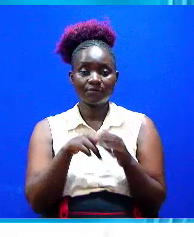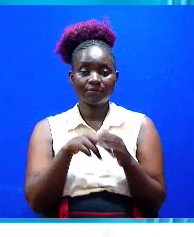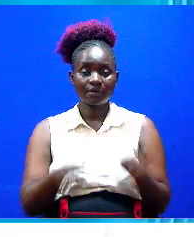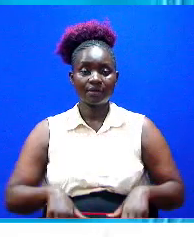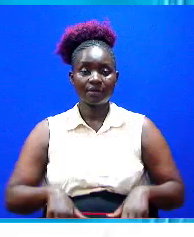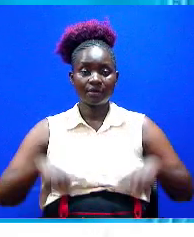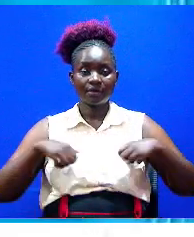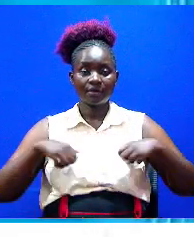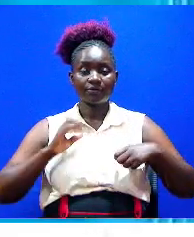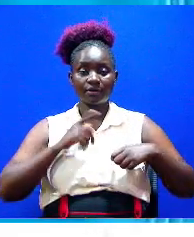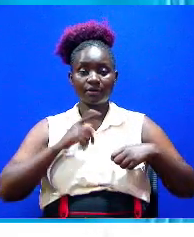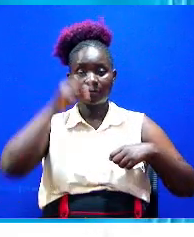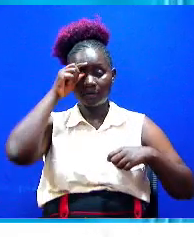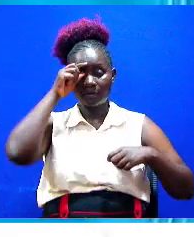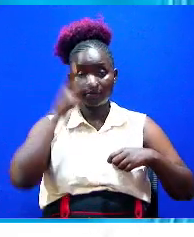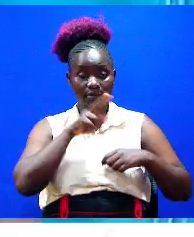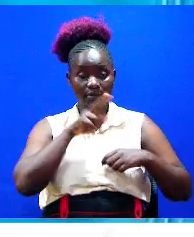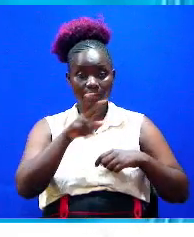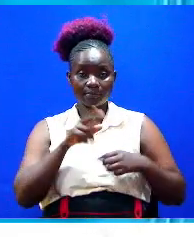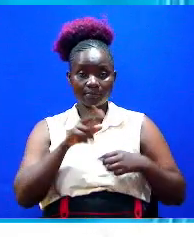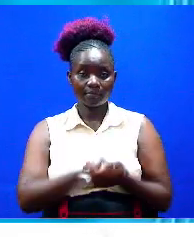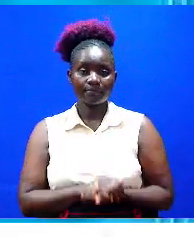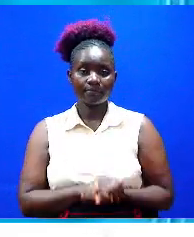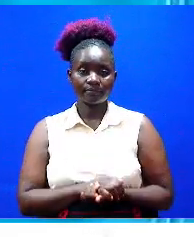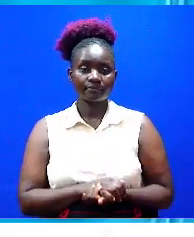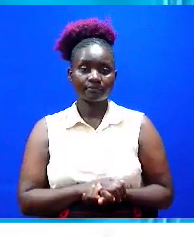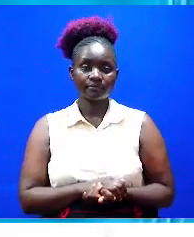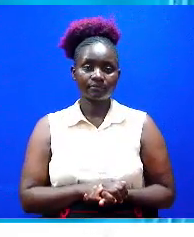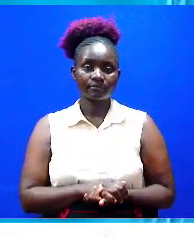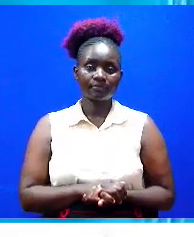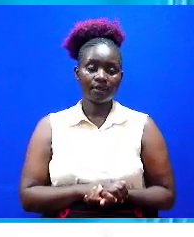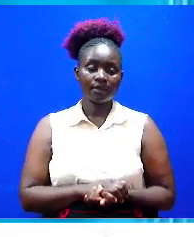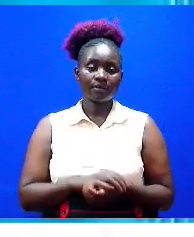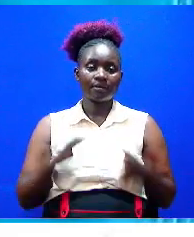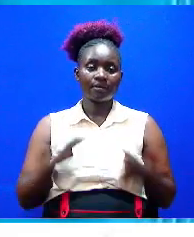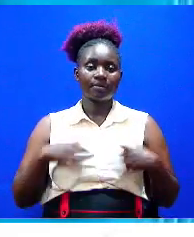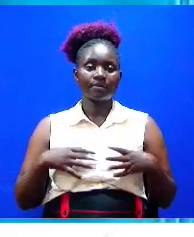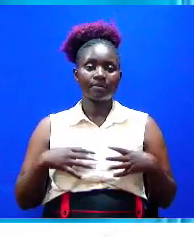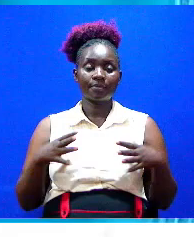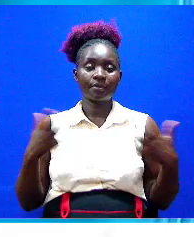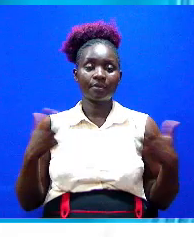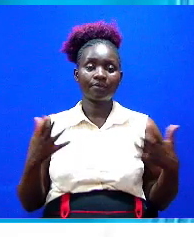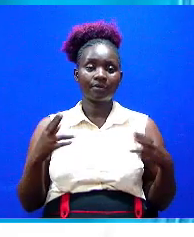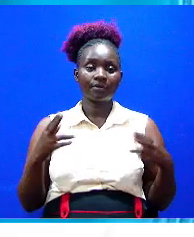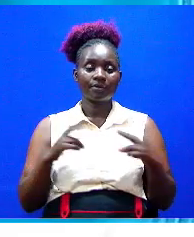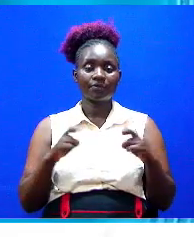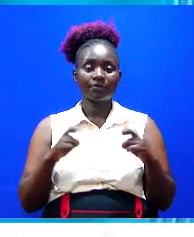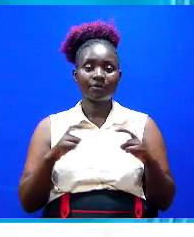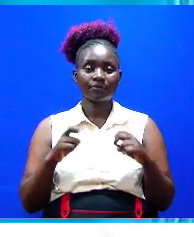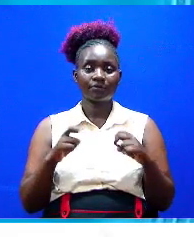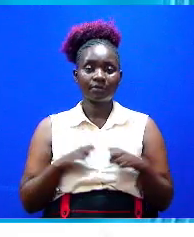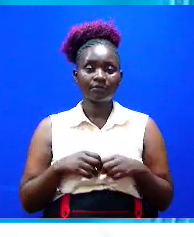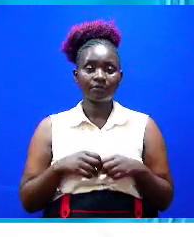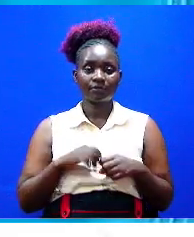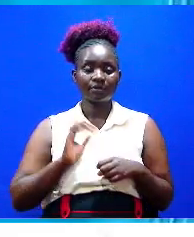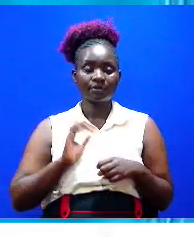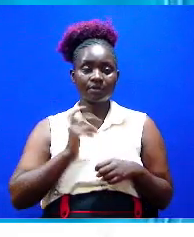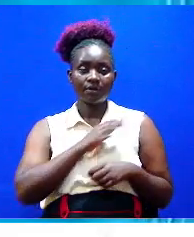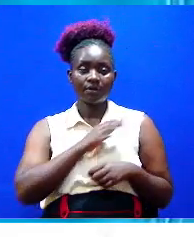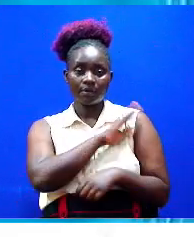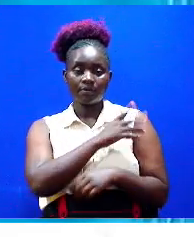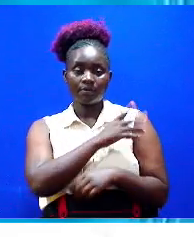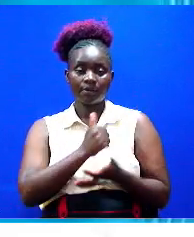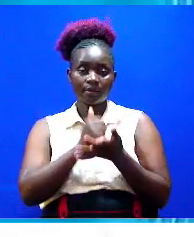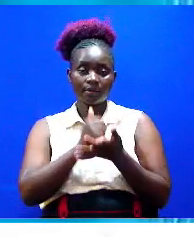serikali ya ito tige toli gereli. Ntoli bando ababora katore to gweri geria to goligine chinguru chinana to konya nge